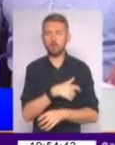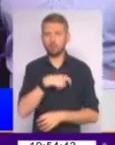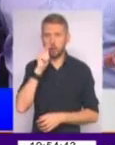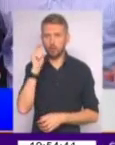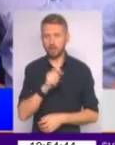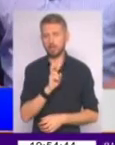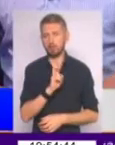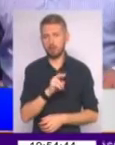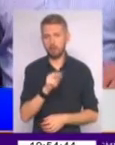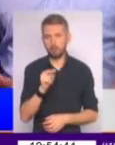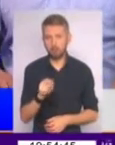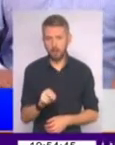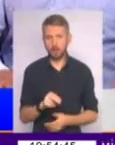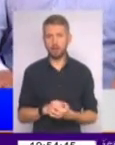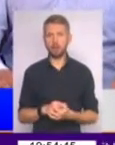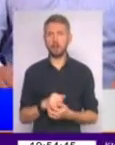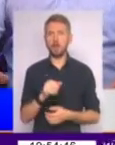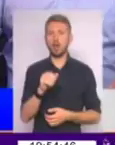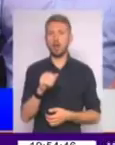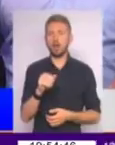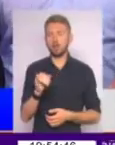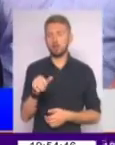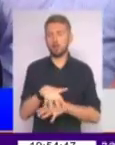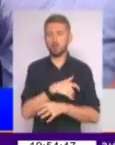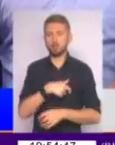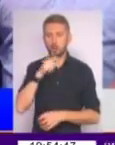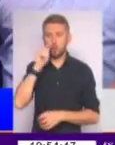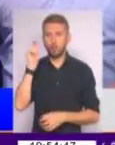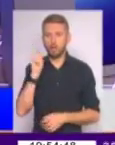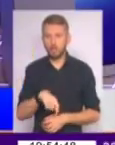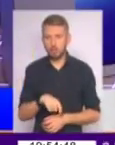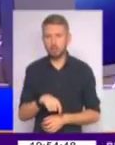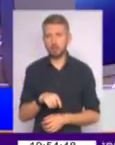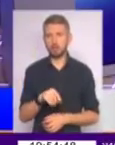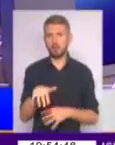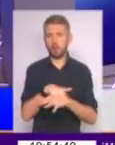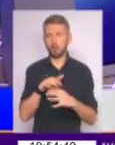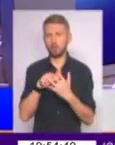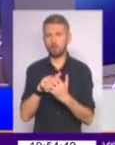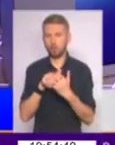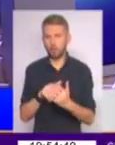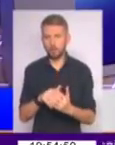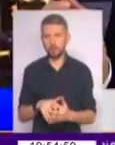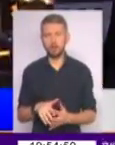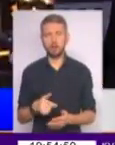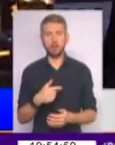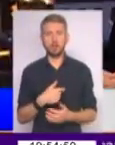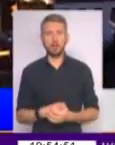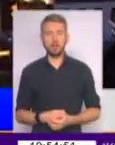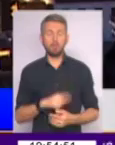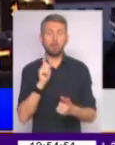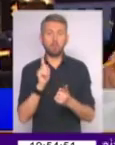партії «Блок Петра Порошенка». Хвича Мепарашвілі, народний депутат України, член депутатської фракції політичної партії «Народний фронт». Мене звуть Віталій Дячук.